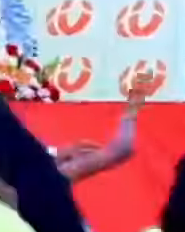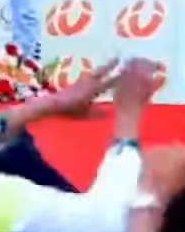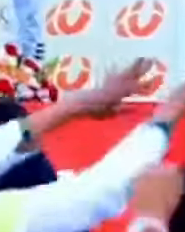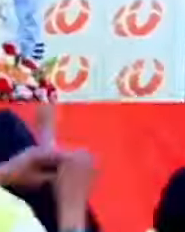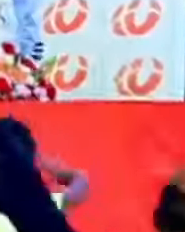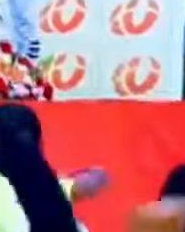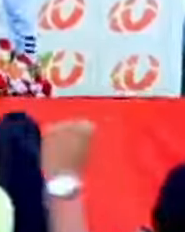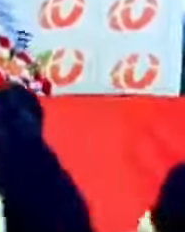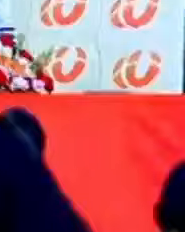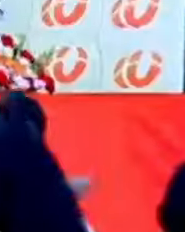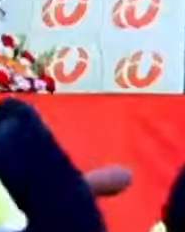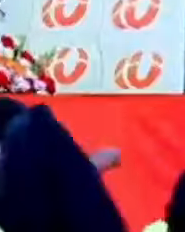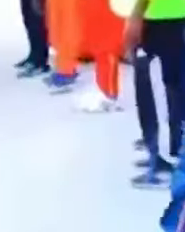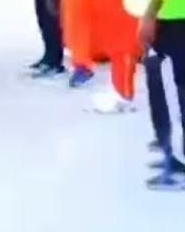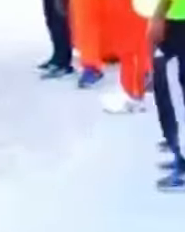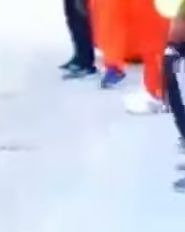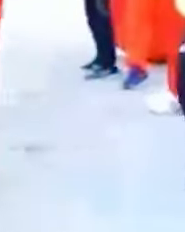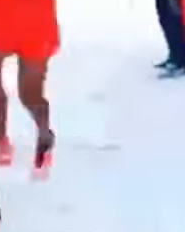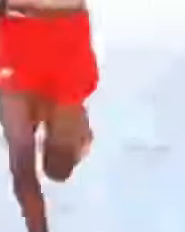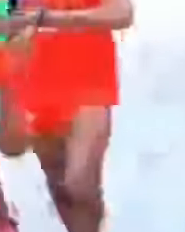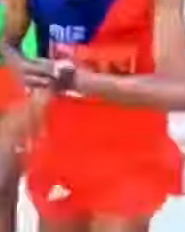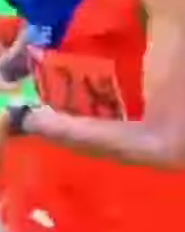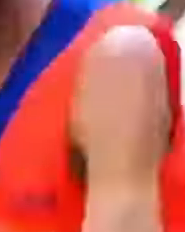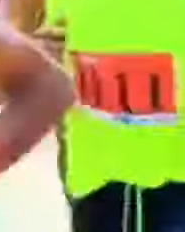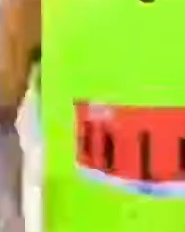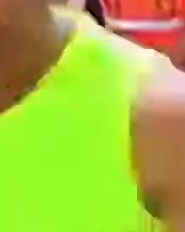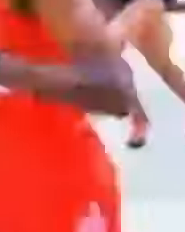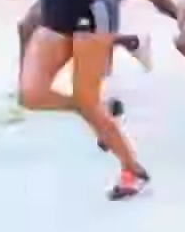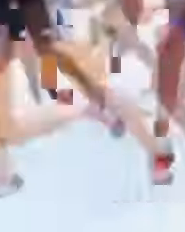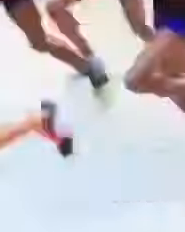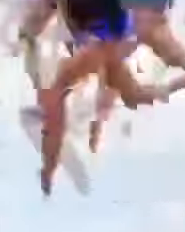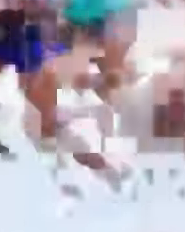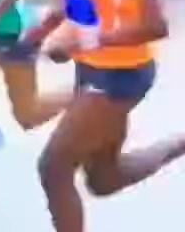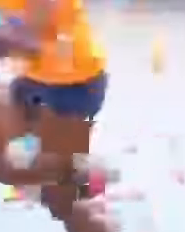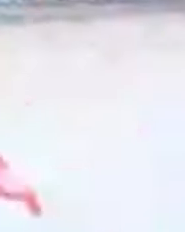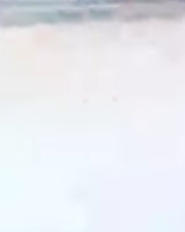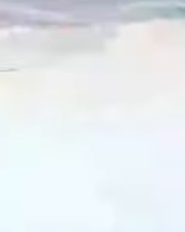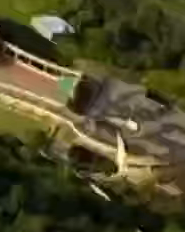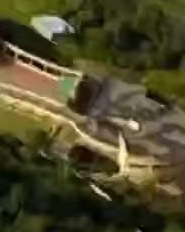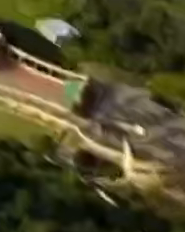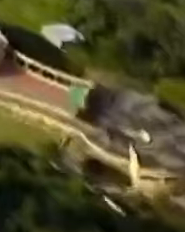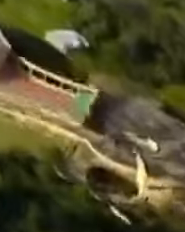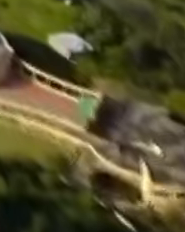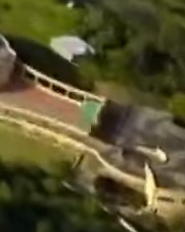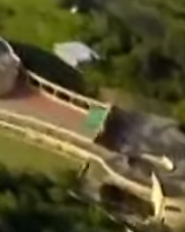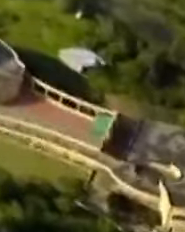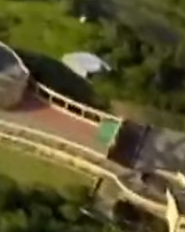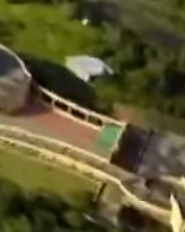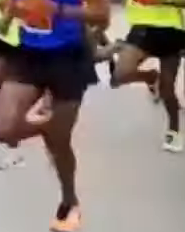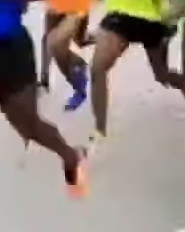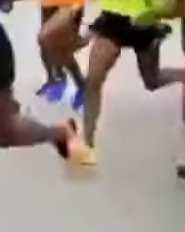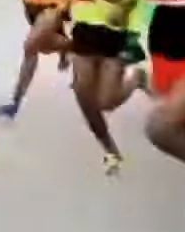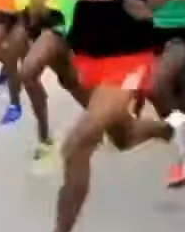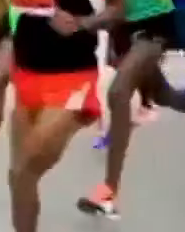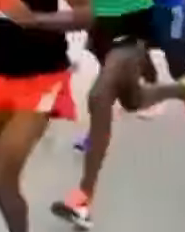وقاقن ناتنا قويا حموشتا كيلومترو ناي قولنا قويا أسر تغلطن حاسا ككايديون أبي أب كتمام قال حاولت